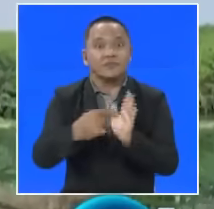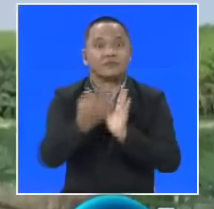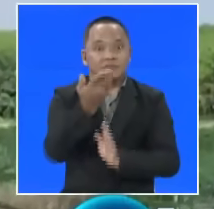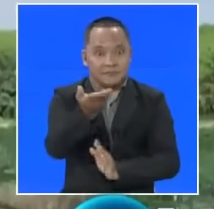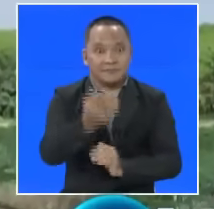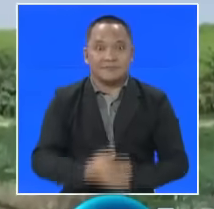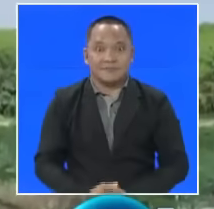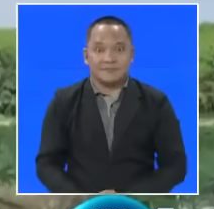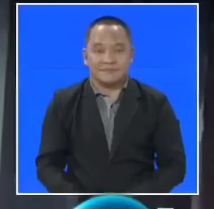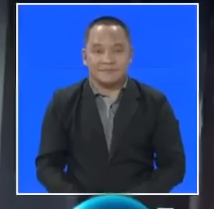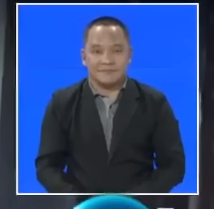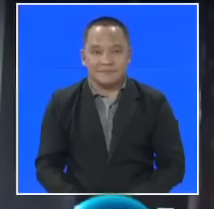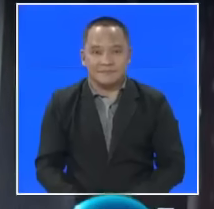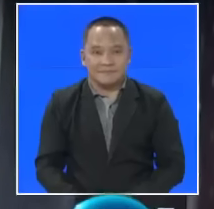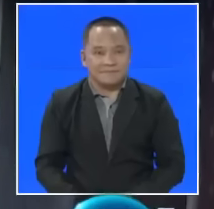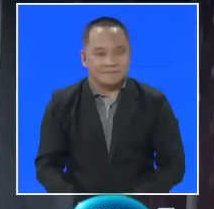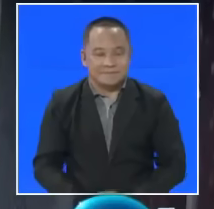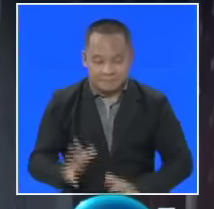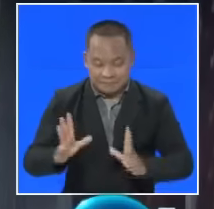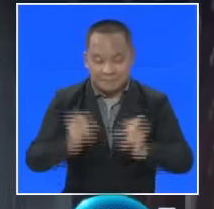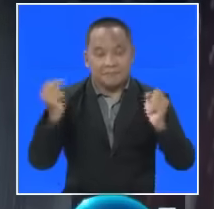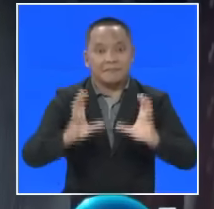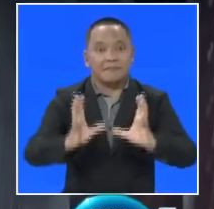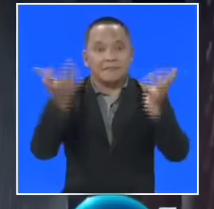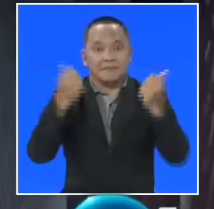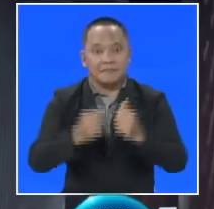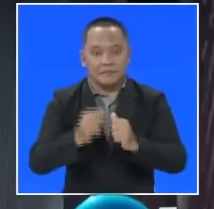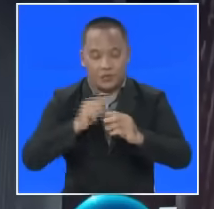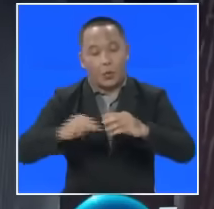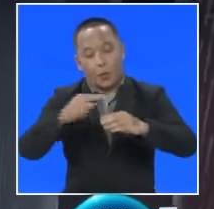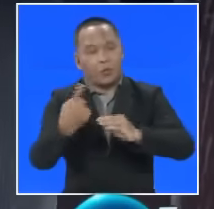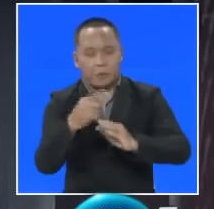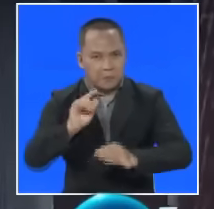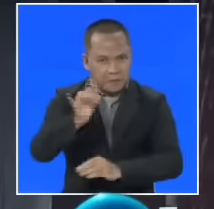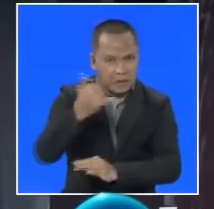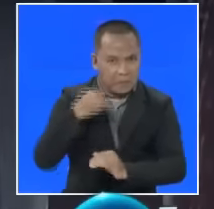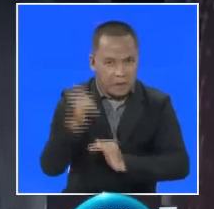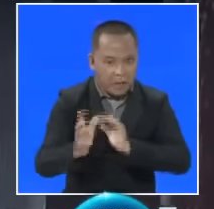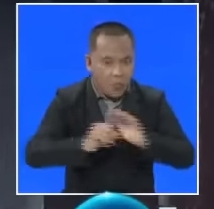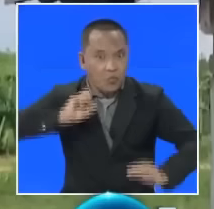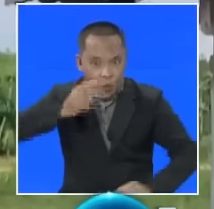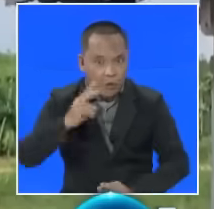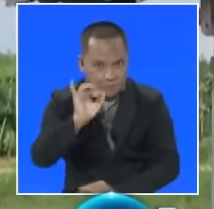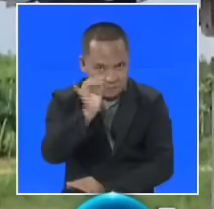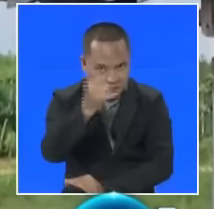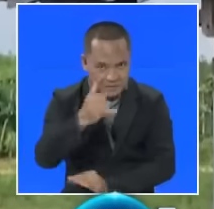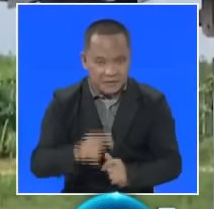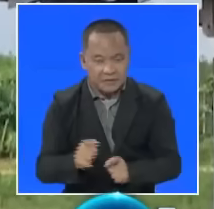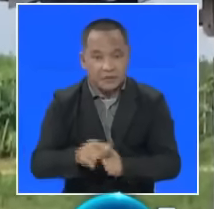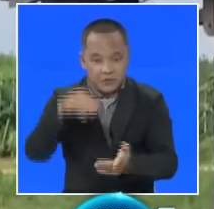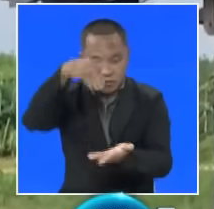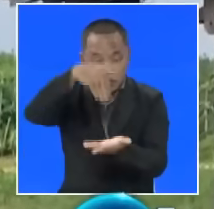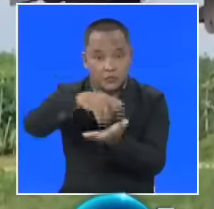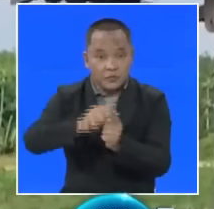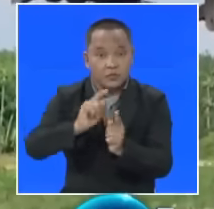นไหม โอ้ย อ ัน นี้เอาไปแถบนึง ค่ะ เหลือไว้อยู่แต่ไม่แน่นะอาจจะกลับมาเอาอีกก็ได้นะคะคือจุดเนี่ย